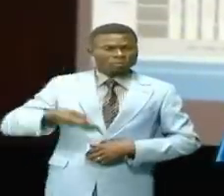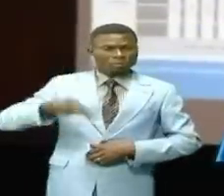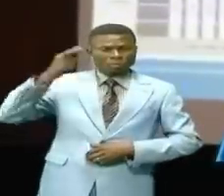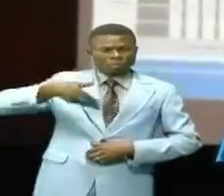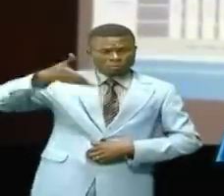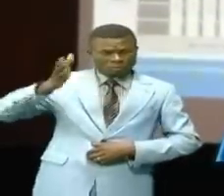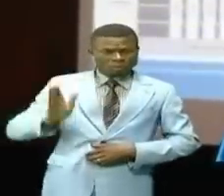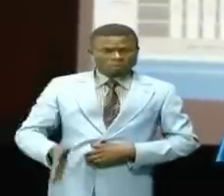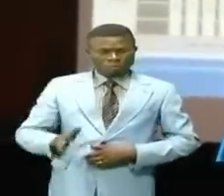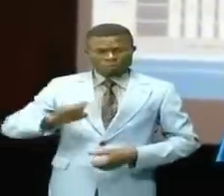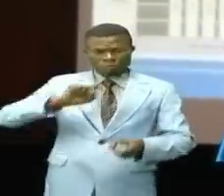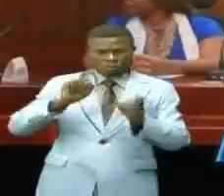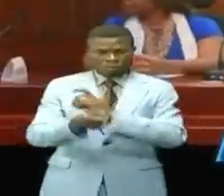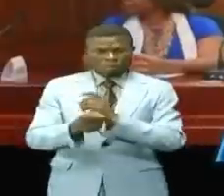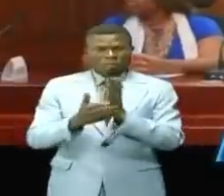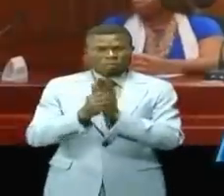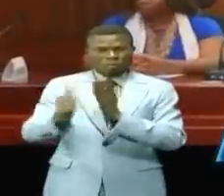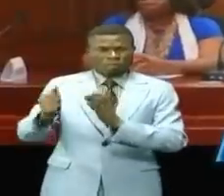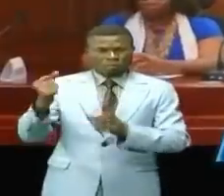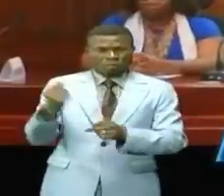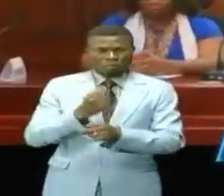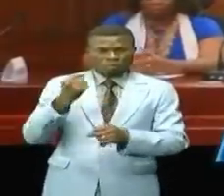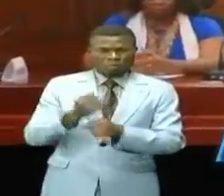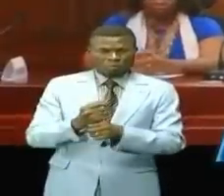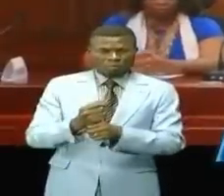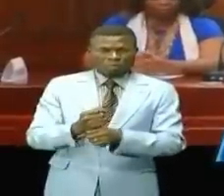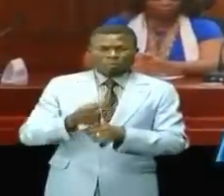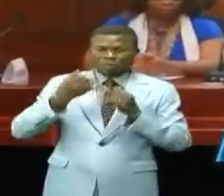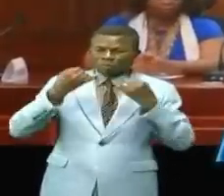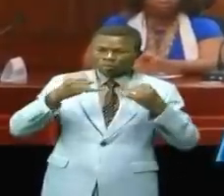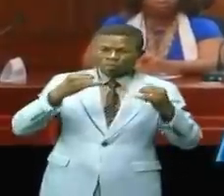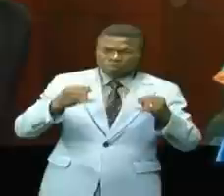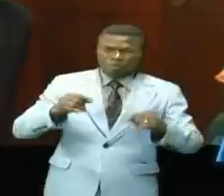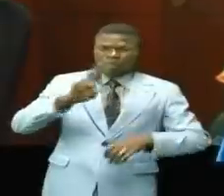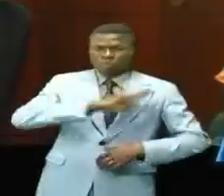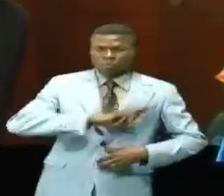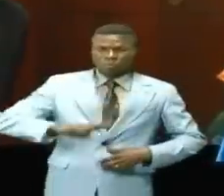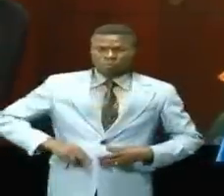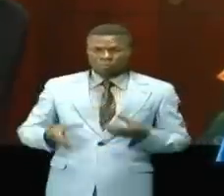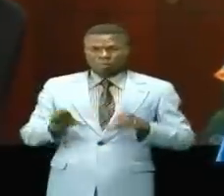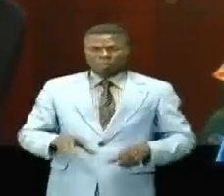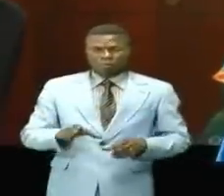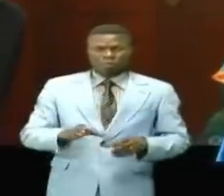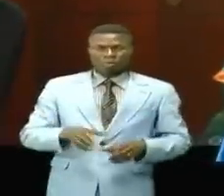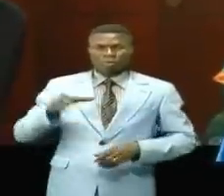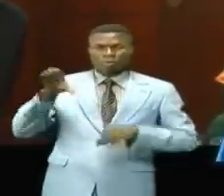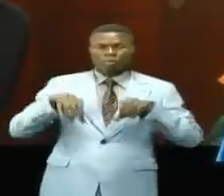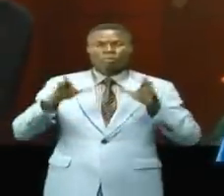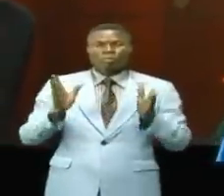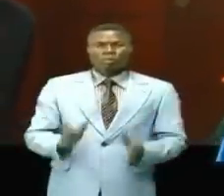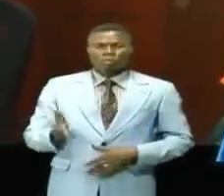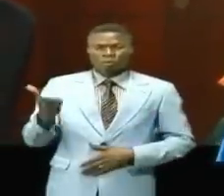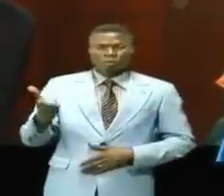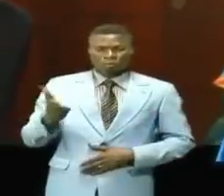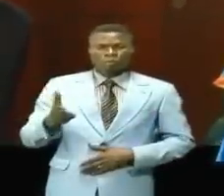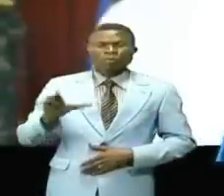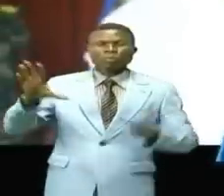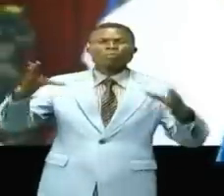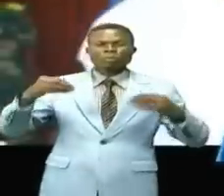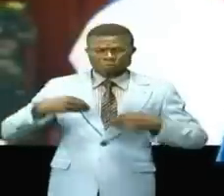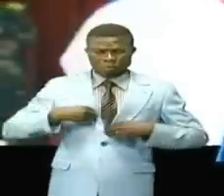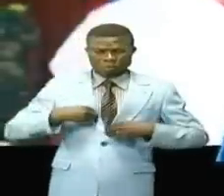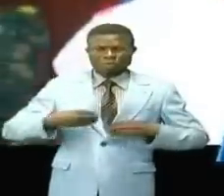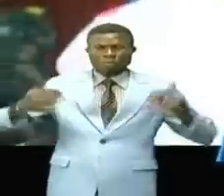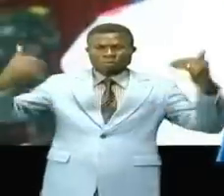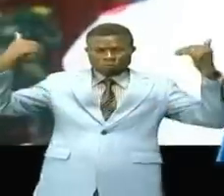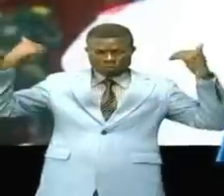experts pour améliorer la qualité des services des renseignements en RDC. Ces compatriotes seront reconnus comme des